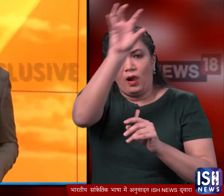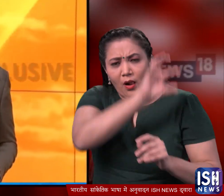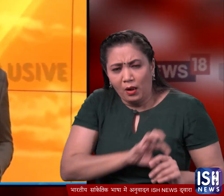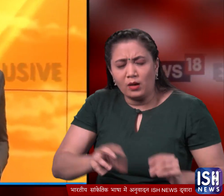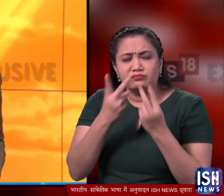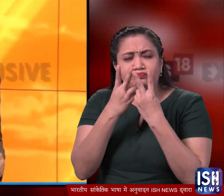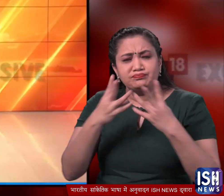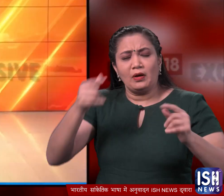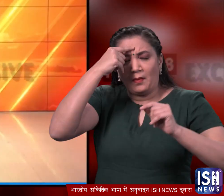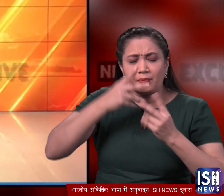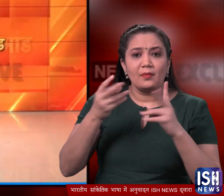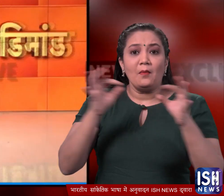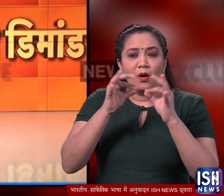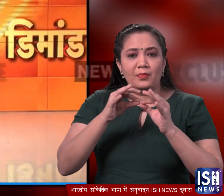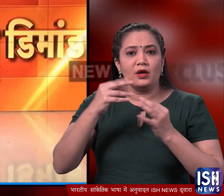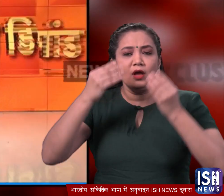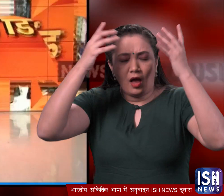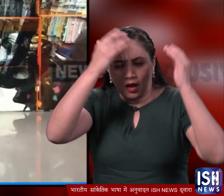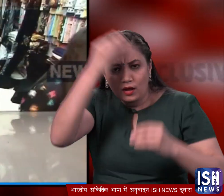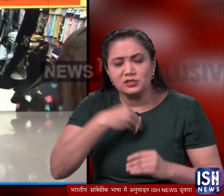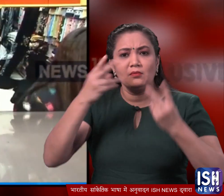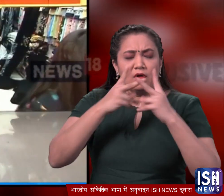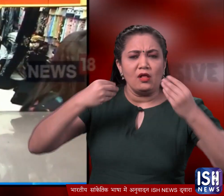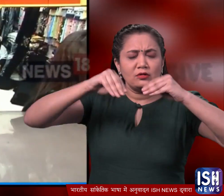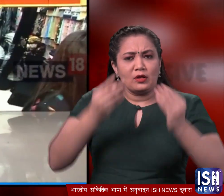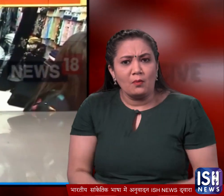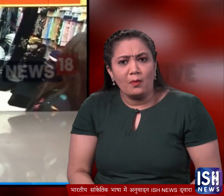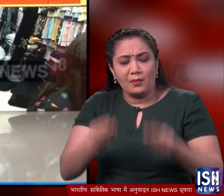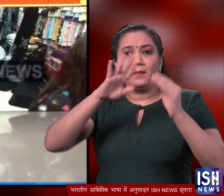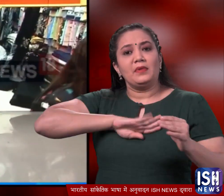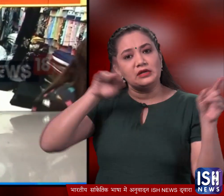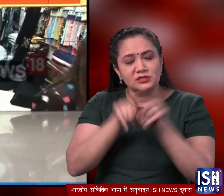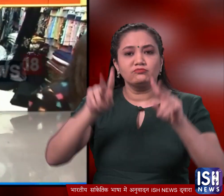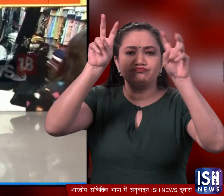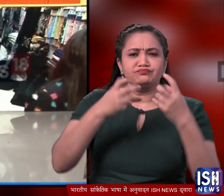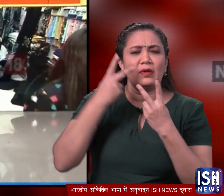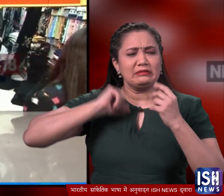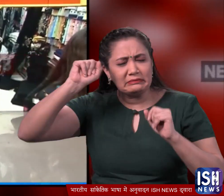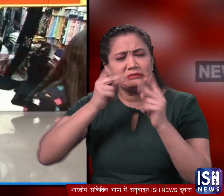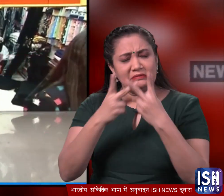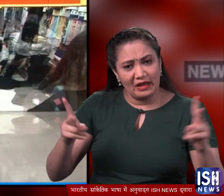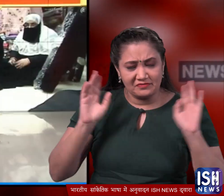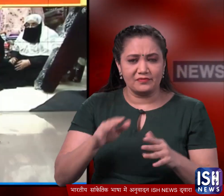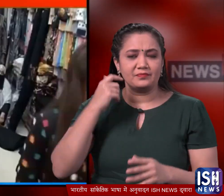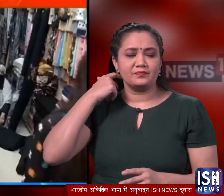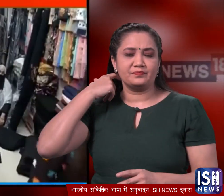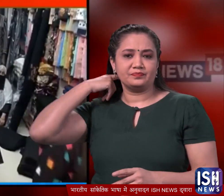कई राज्यों में जारी विवाद के बीच मुंबई में इसकी डिमांड बढ़ गई। दूसरे राज्यों की तरह महाराष्ट्र में भी इस मुद्दे पर खूब प्रदर्शन